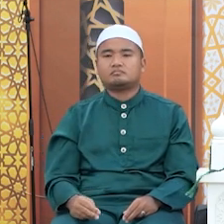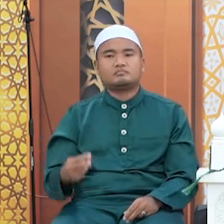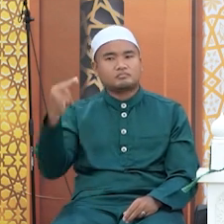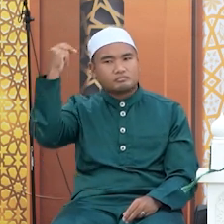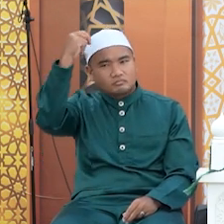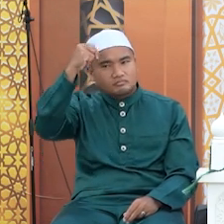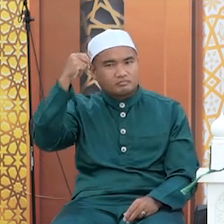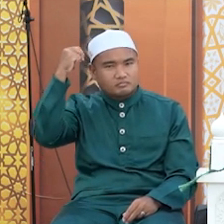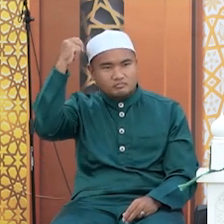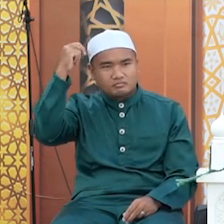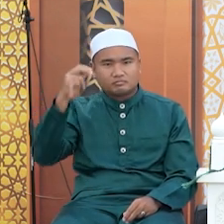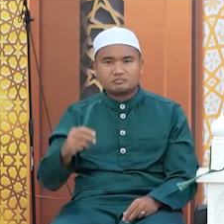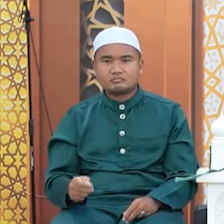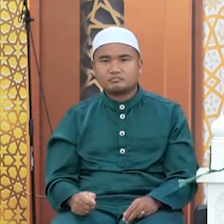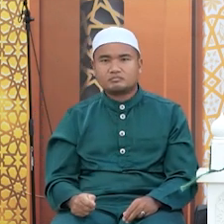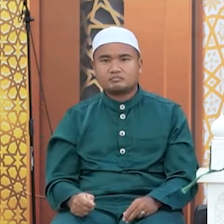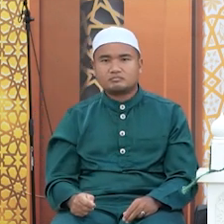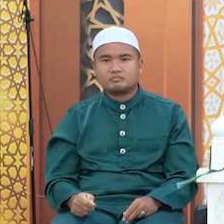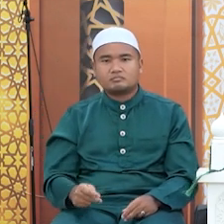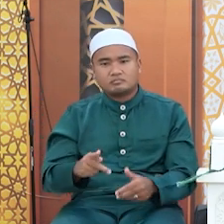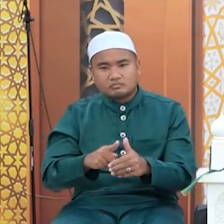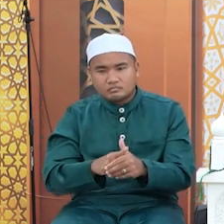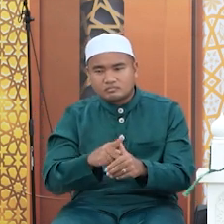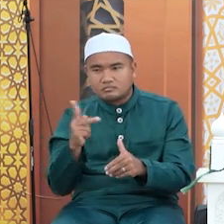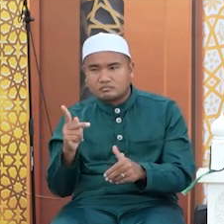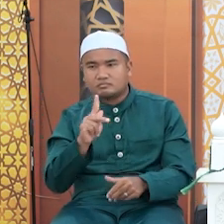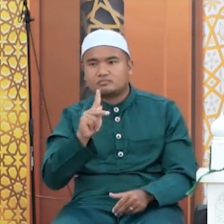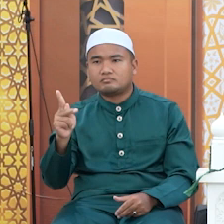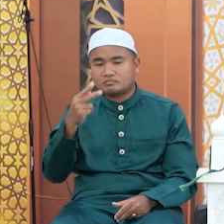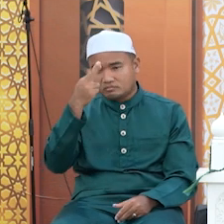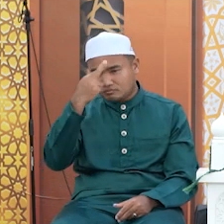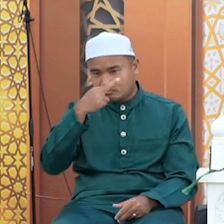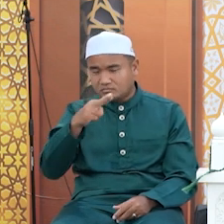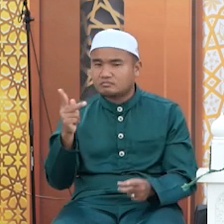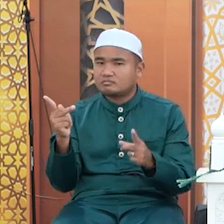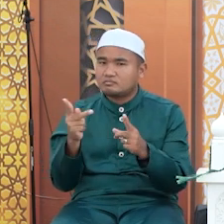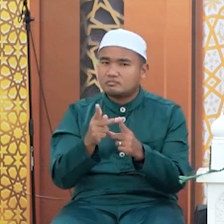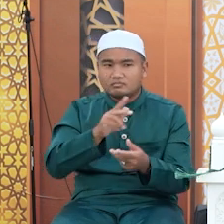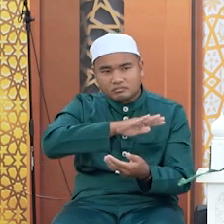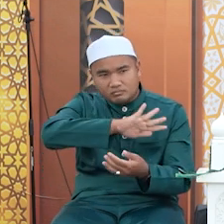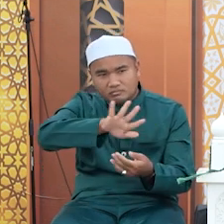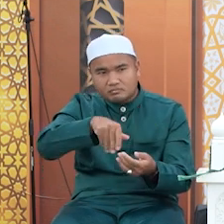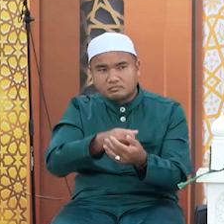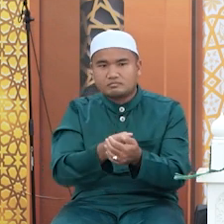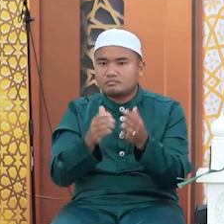Nabi mengeksport kerahmatan kepada khalayak masyarakat.